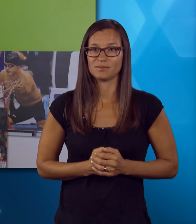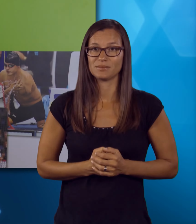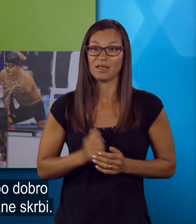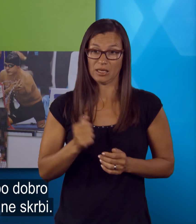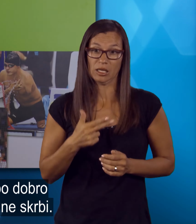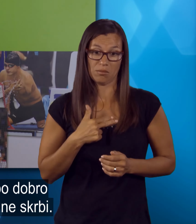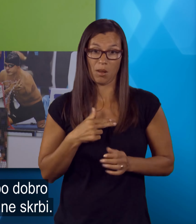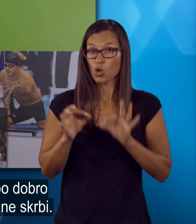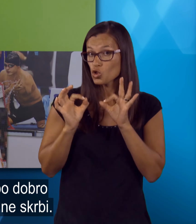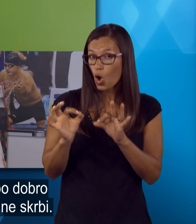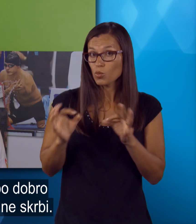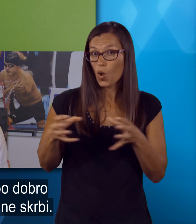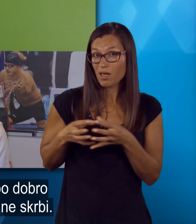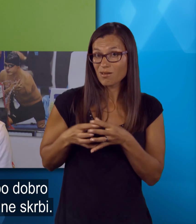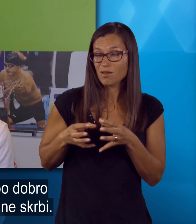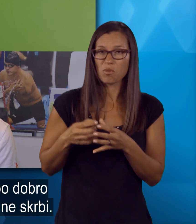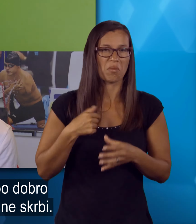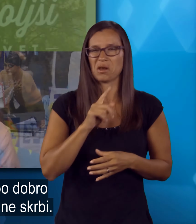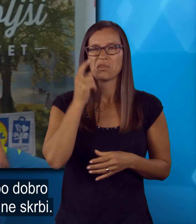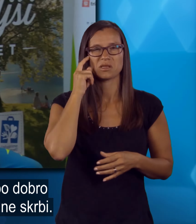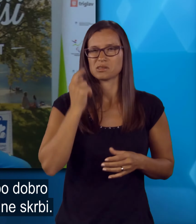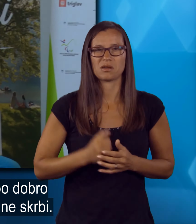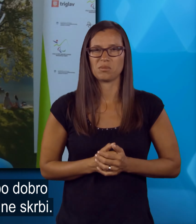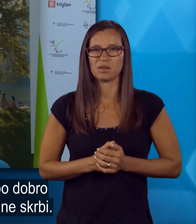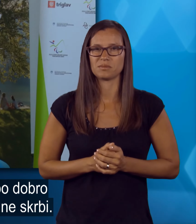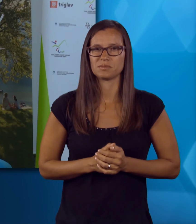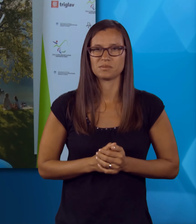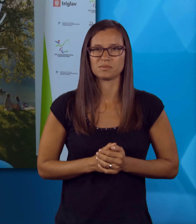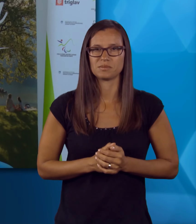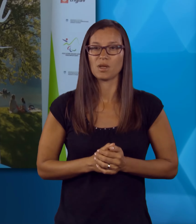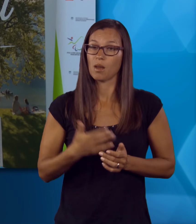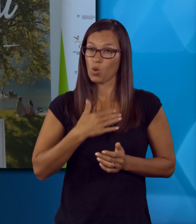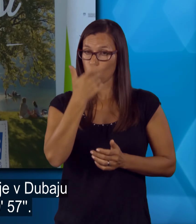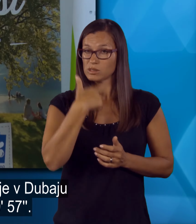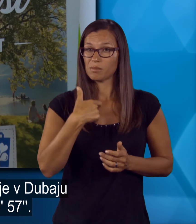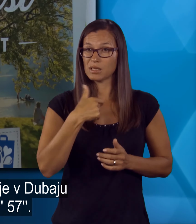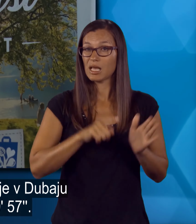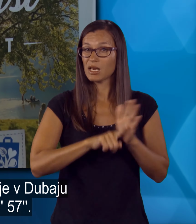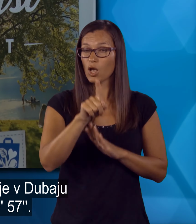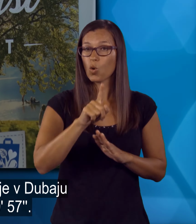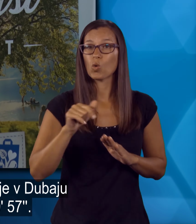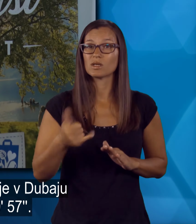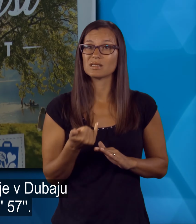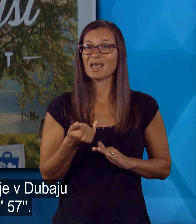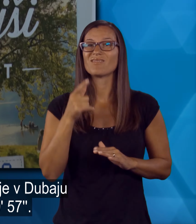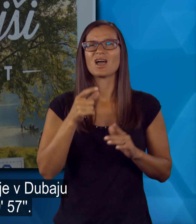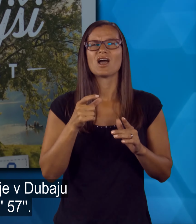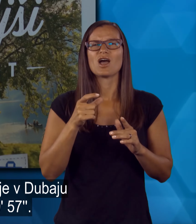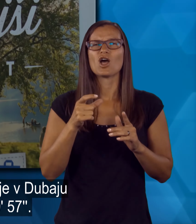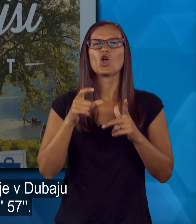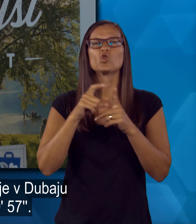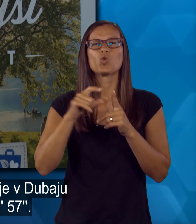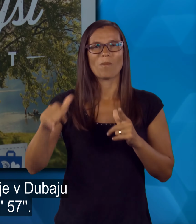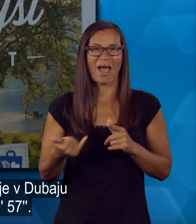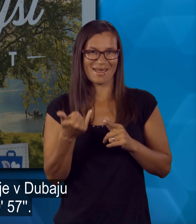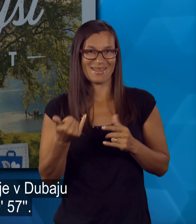Ker imam za sabo dobro in ki pa me spročne skrbi. Moj vsebni rekord je v